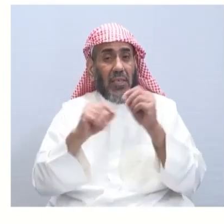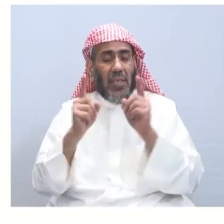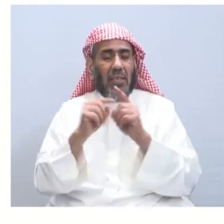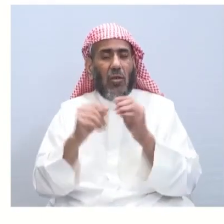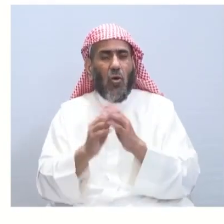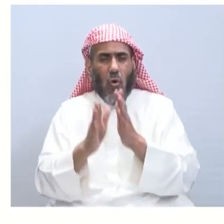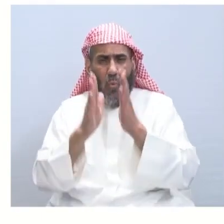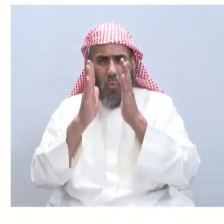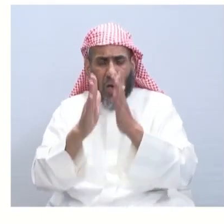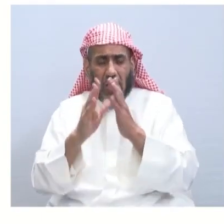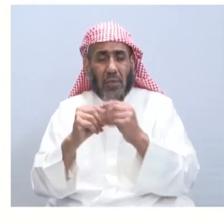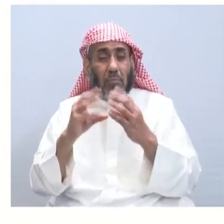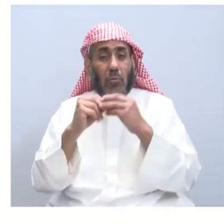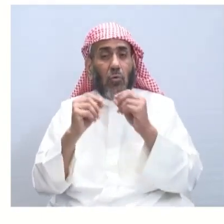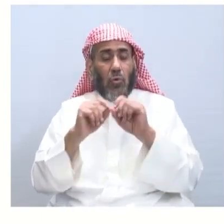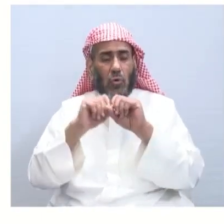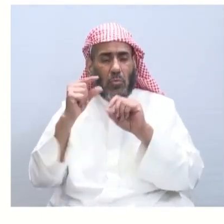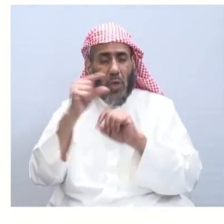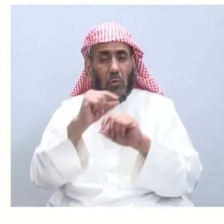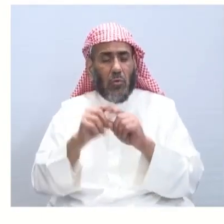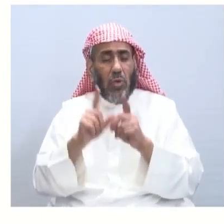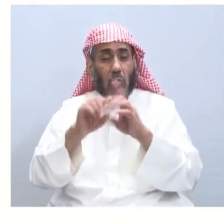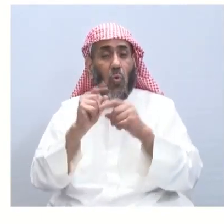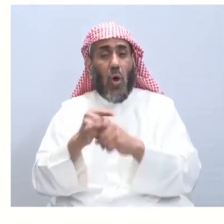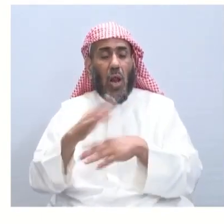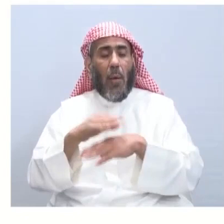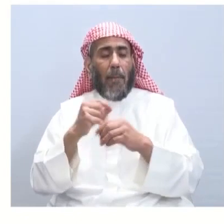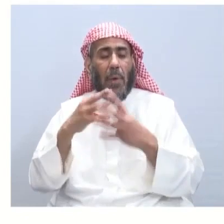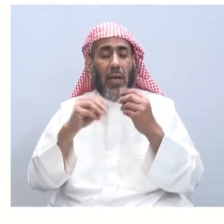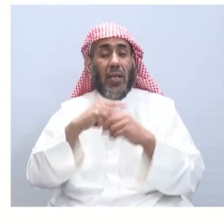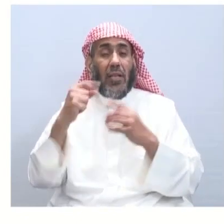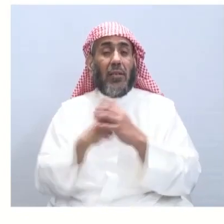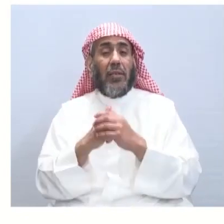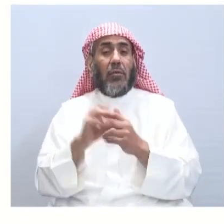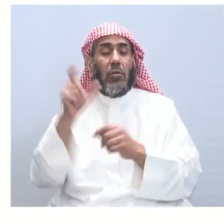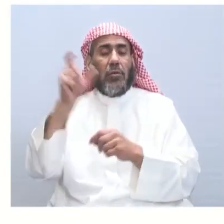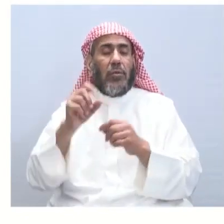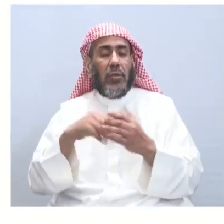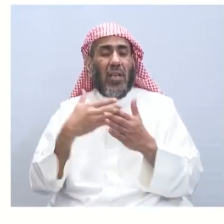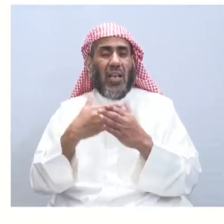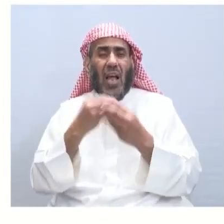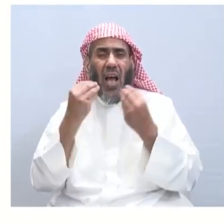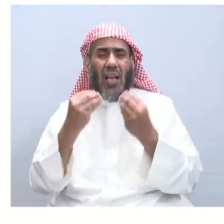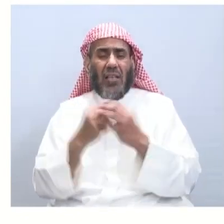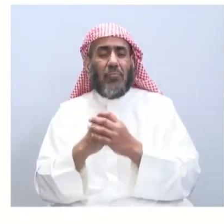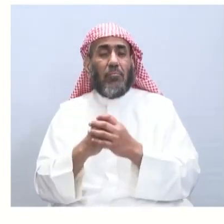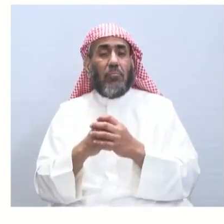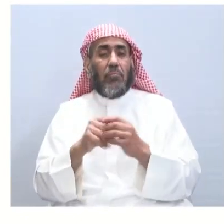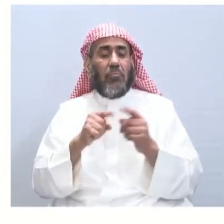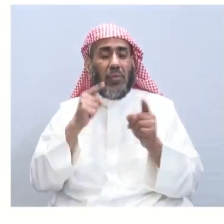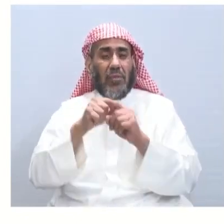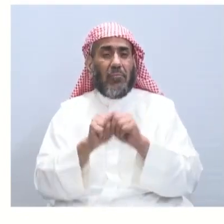يعني مركزه معنى ان عباراتها كلها تدل على على معاني كما يذكر الكاتب لانها قليله جدا يعني